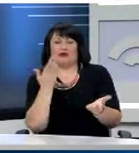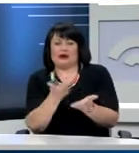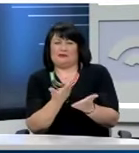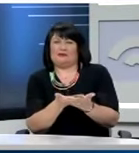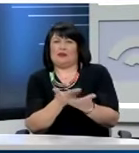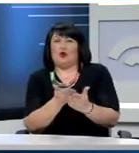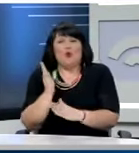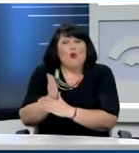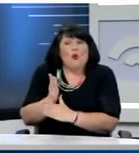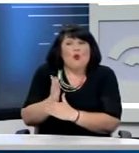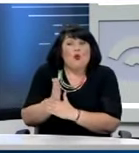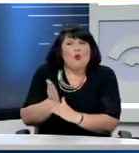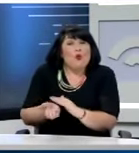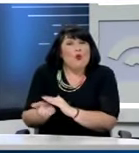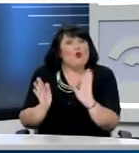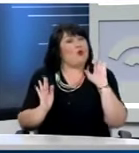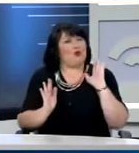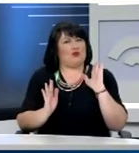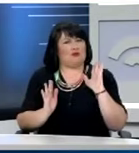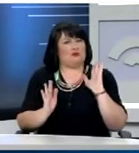τραπέζι και όχι κάτω από το τραπέζι.